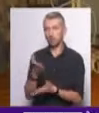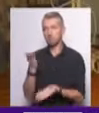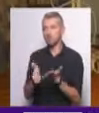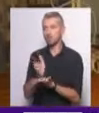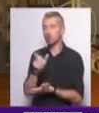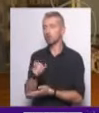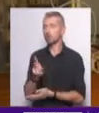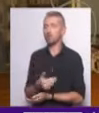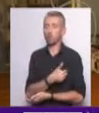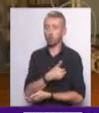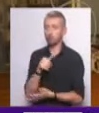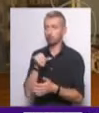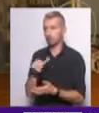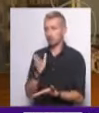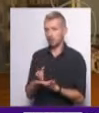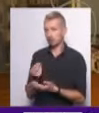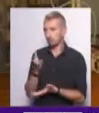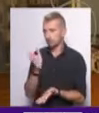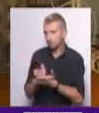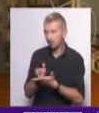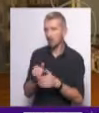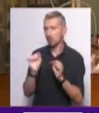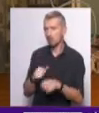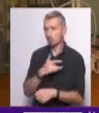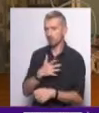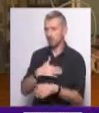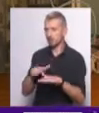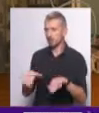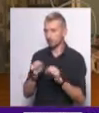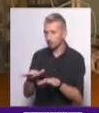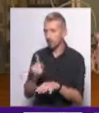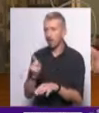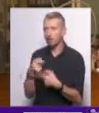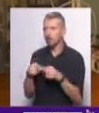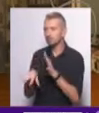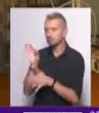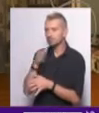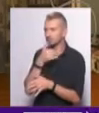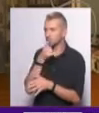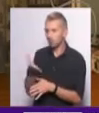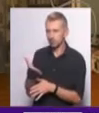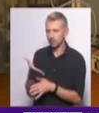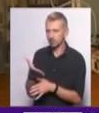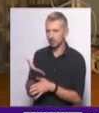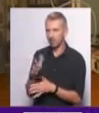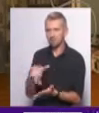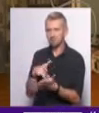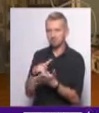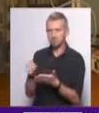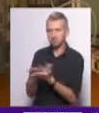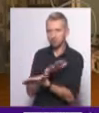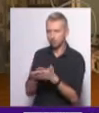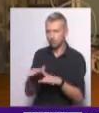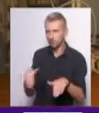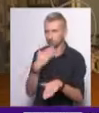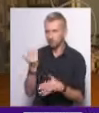захотіла, бо в неї є можливість до приватного садочку здати, але немає альтернативи. Немає комунального садочку, до якого можна було б альтернативно звернутися, якщо